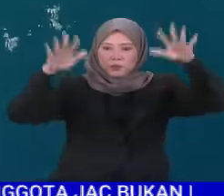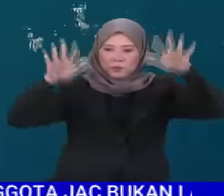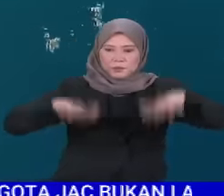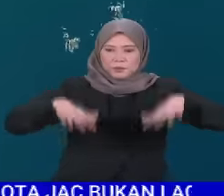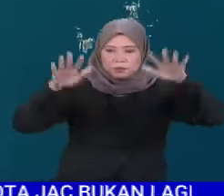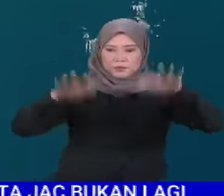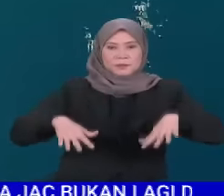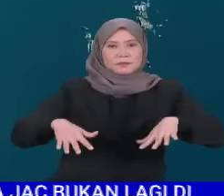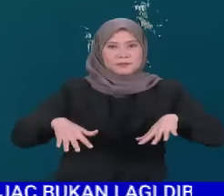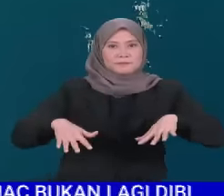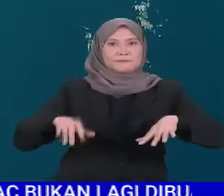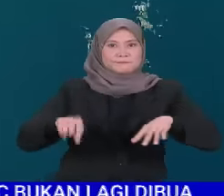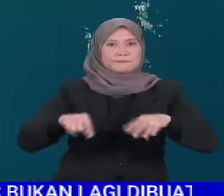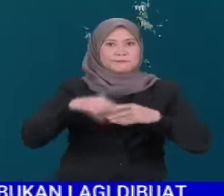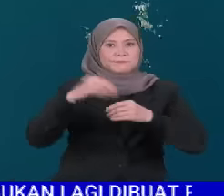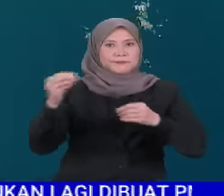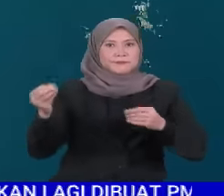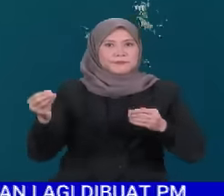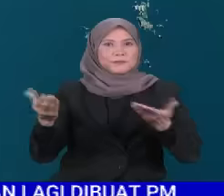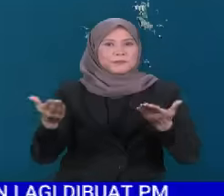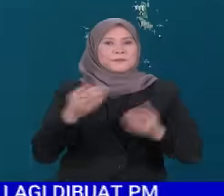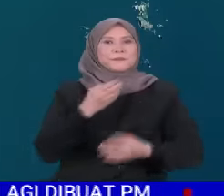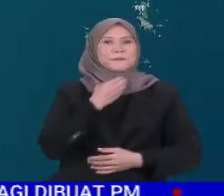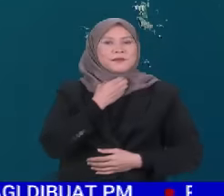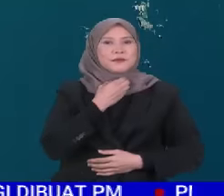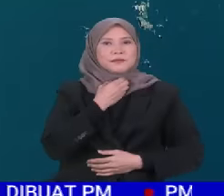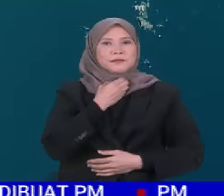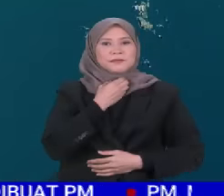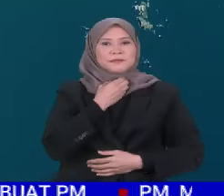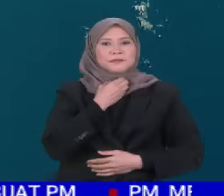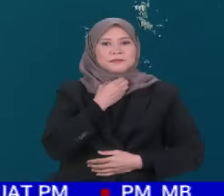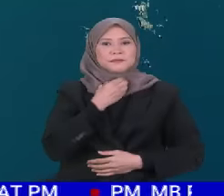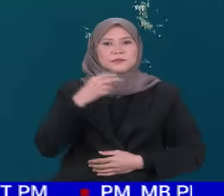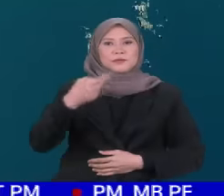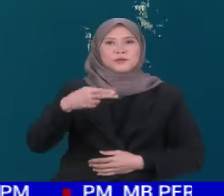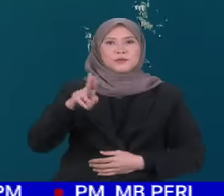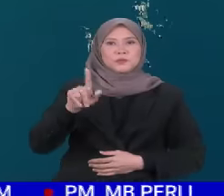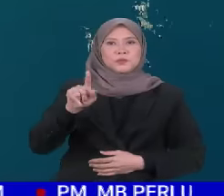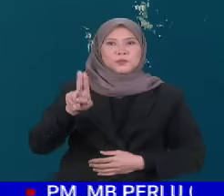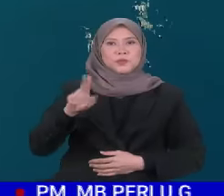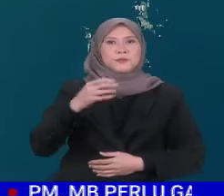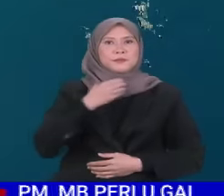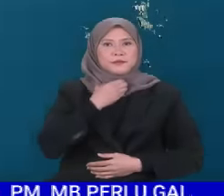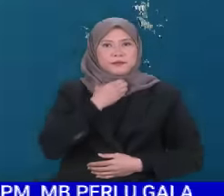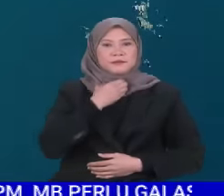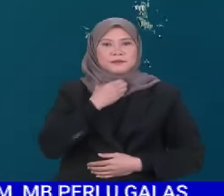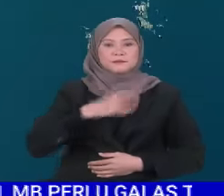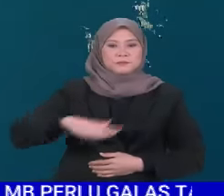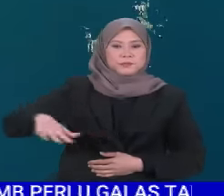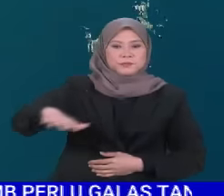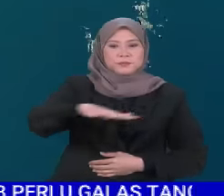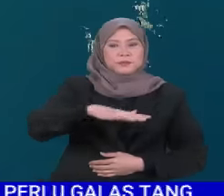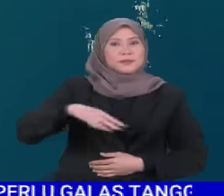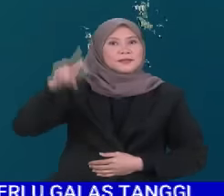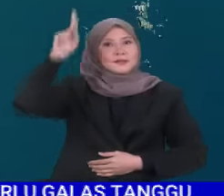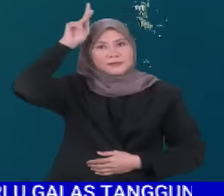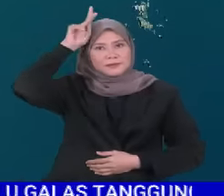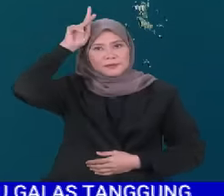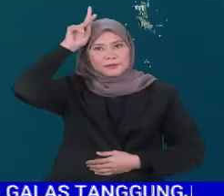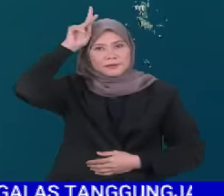ini telah dikeluarkan di negeri perak melibatkan daerah hulu perak di hampir ke semua jajahan Negeri